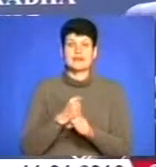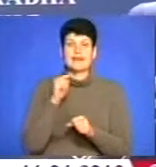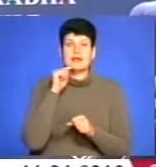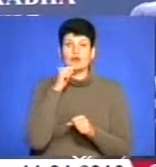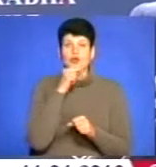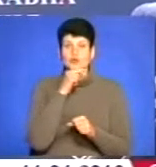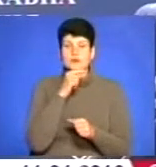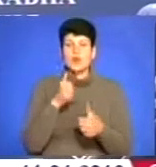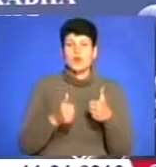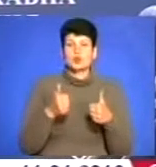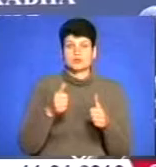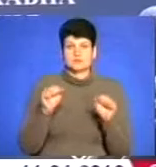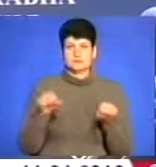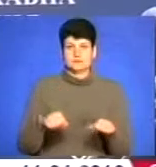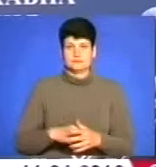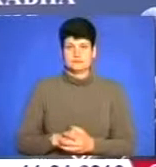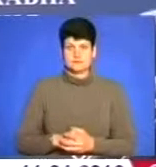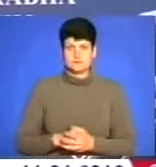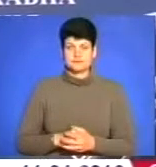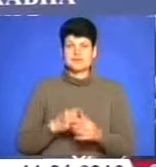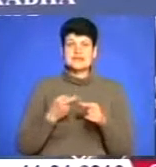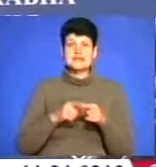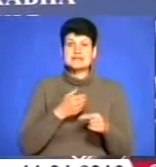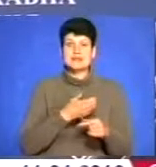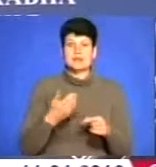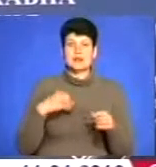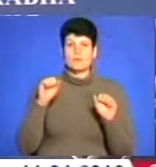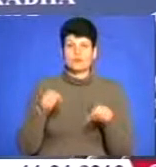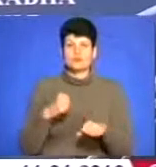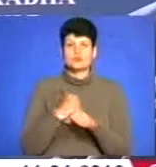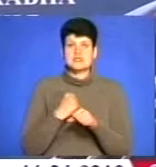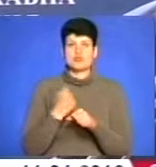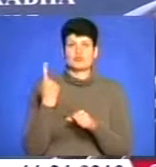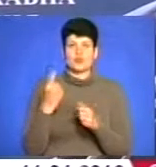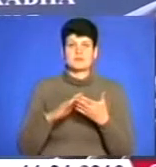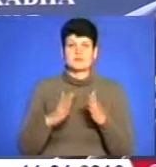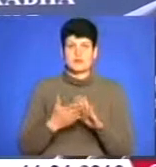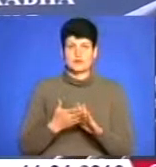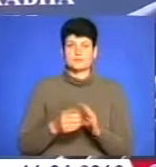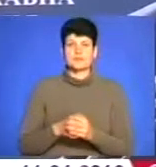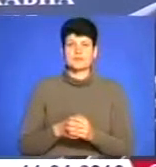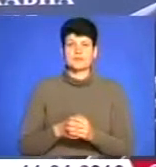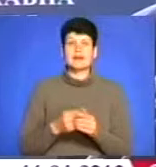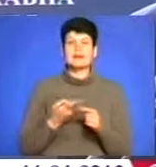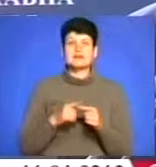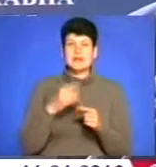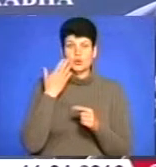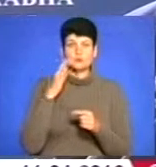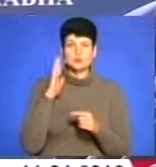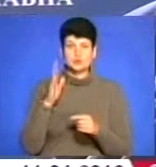економіку конкурентоздатною. Це ми можемо зробити через одну обставину, коли ми це будемо